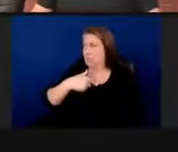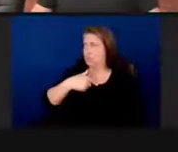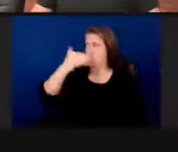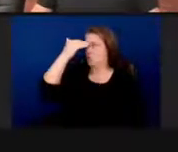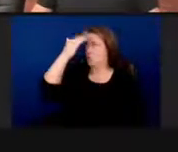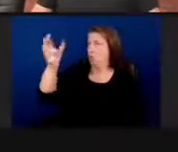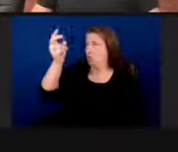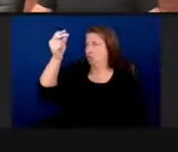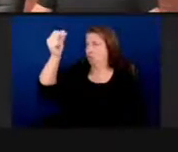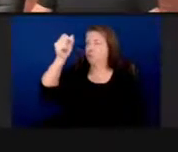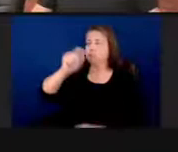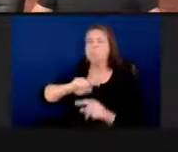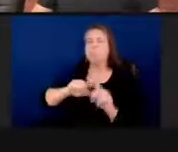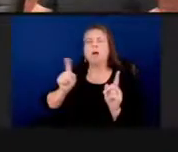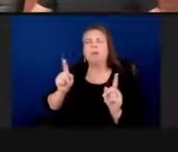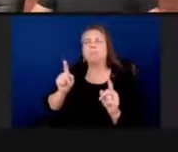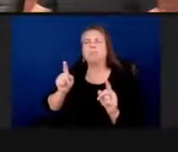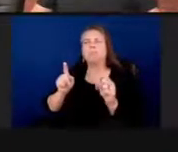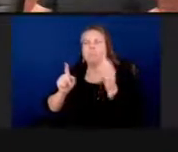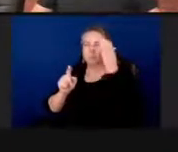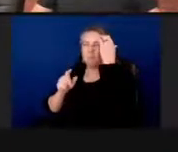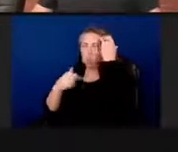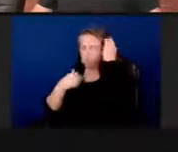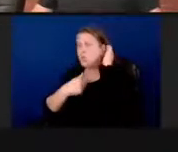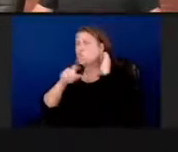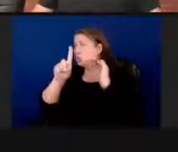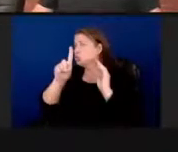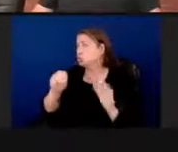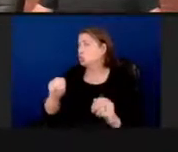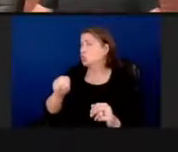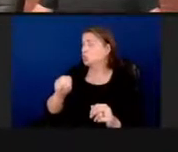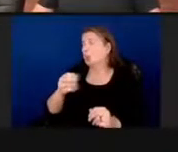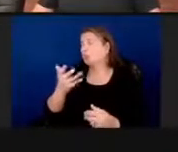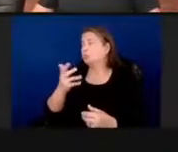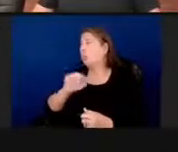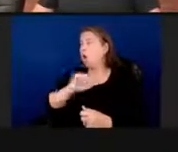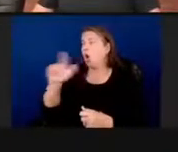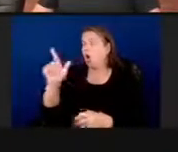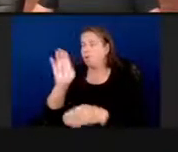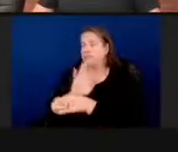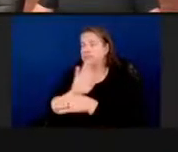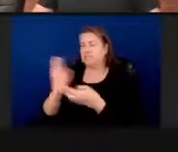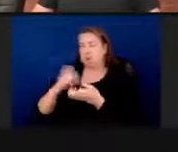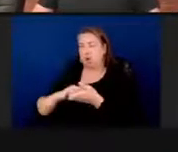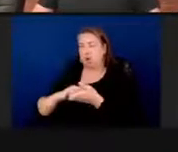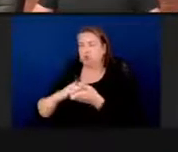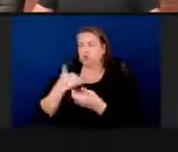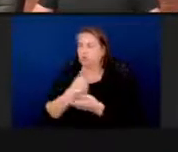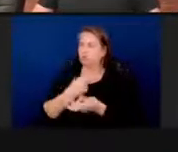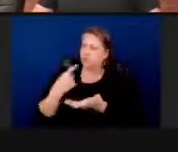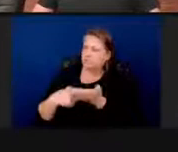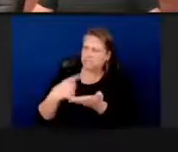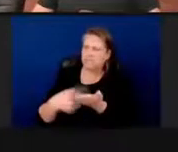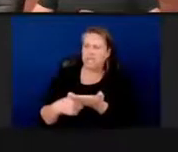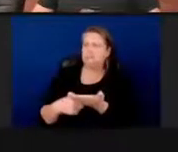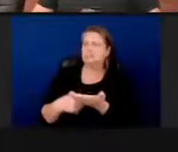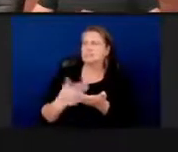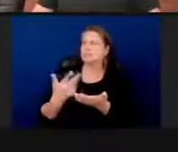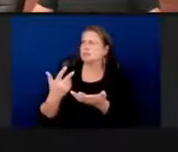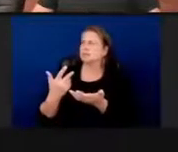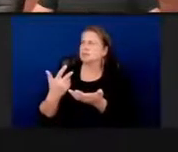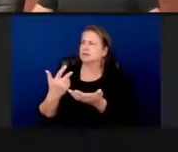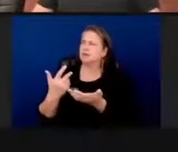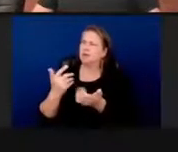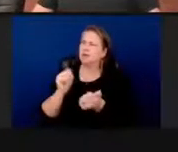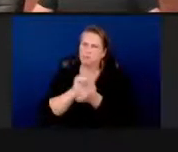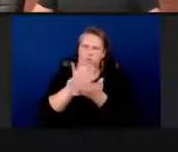Sina uhakika ni asilimia ngapi, wanawakilisha asilimia ngapi, lakini kutokana na mikutano